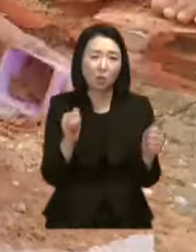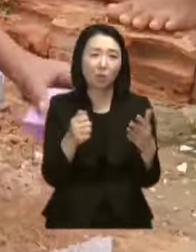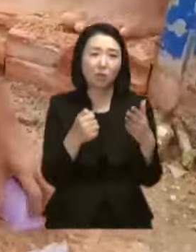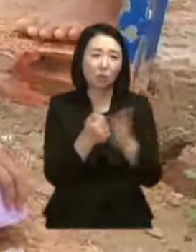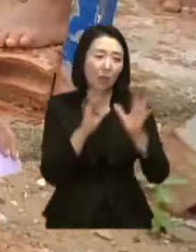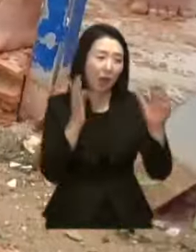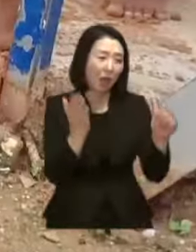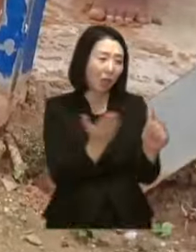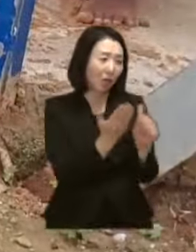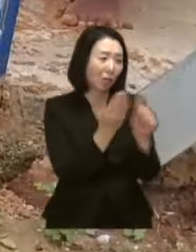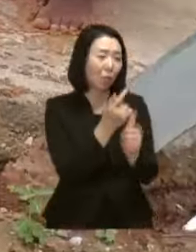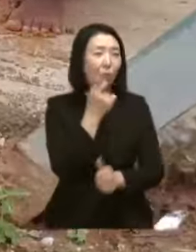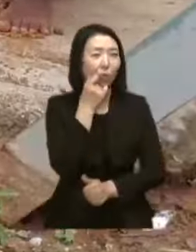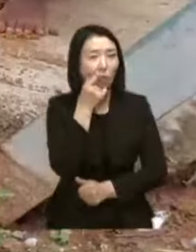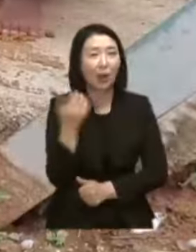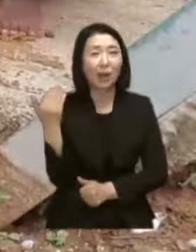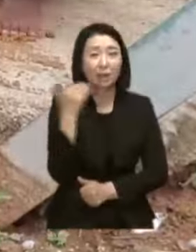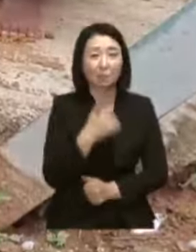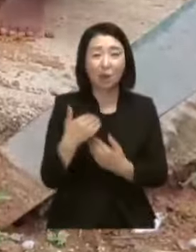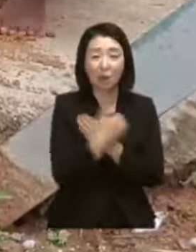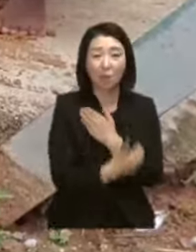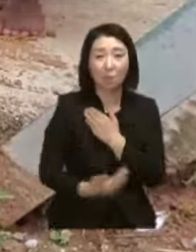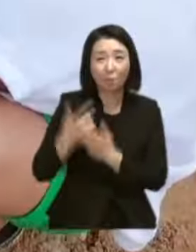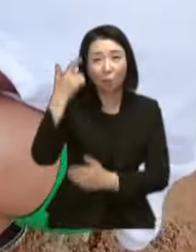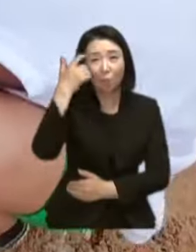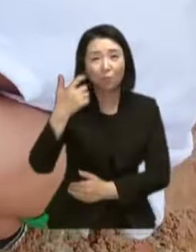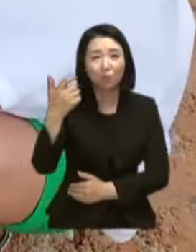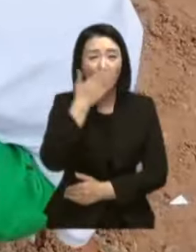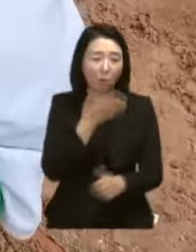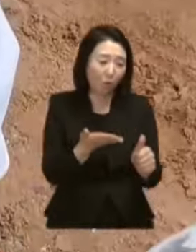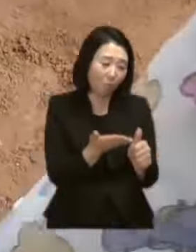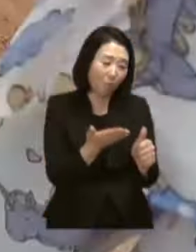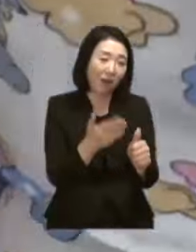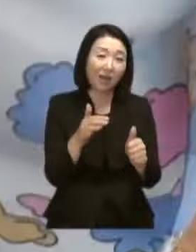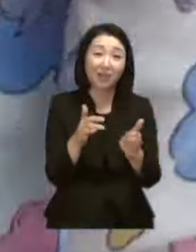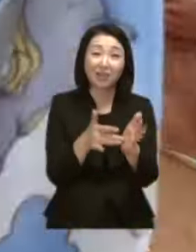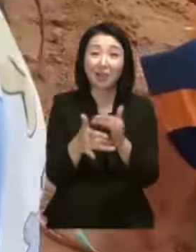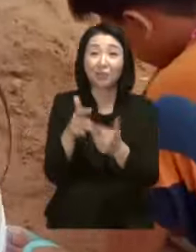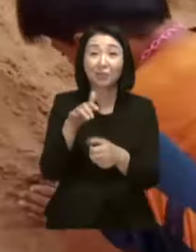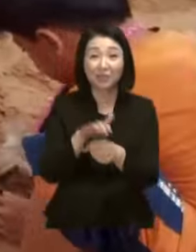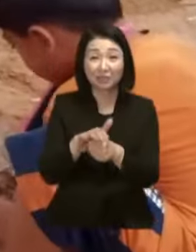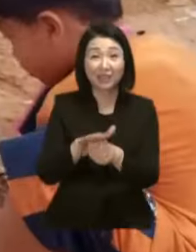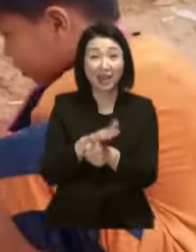영육간에 먹이고 채우며 예수님의 사랑을 전하고 있다.